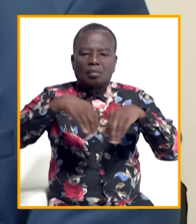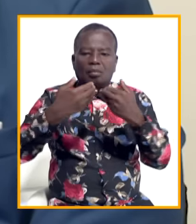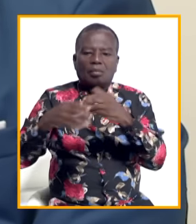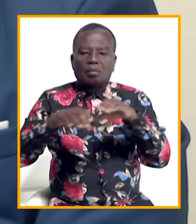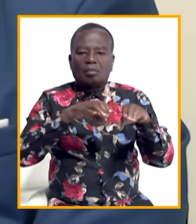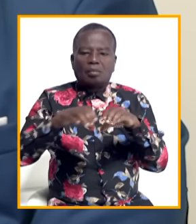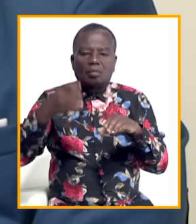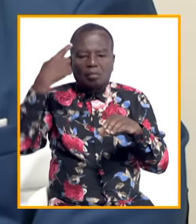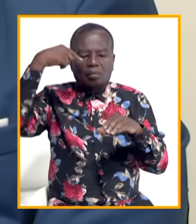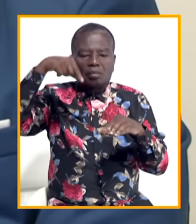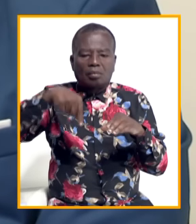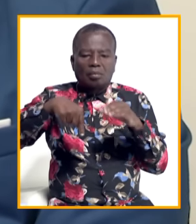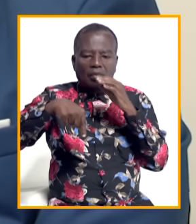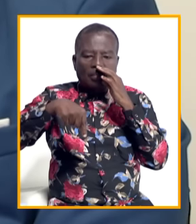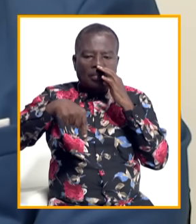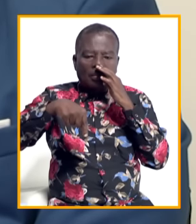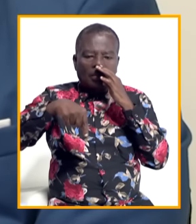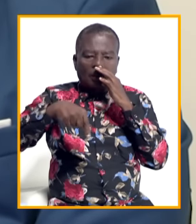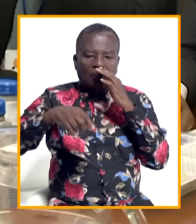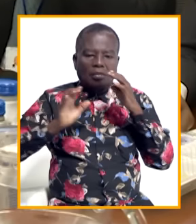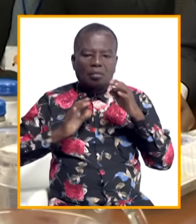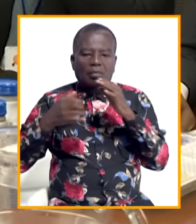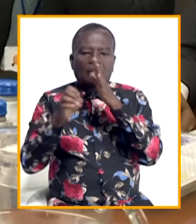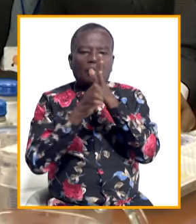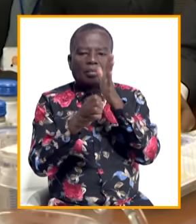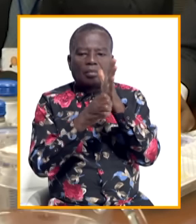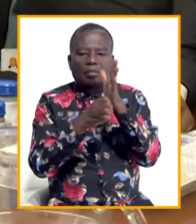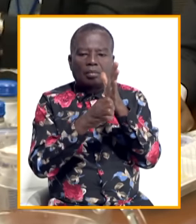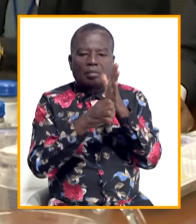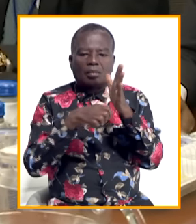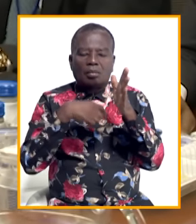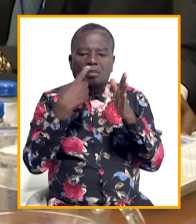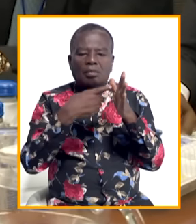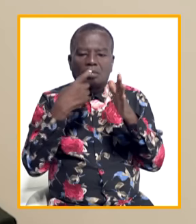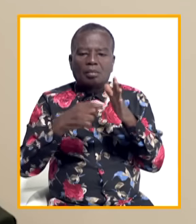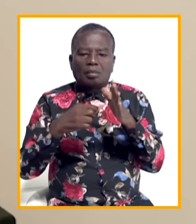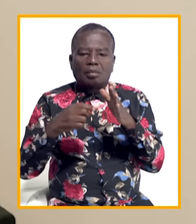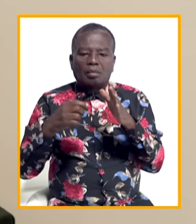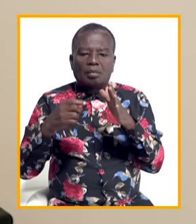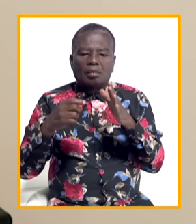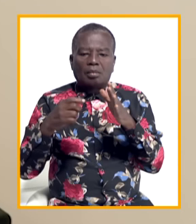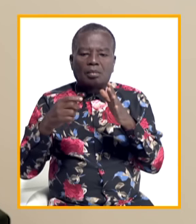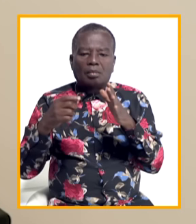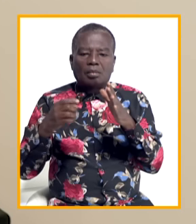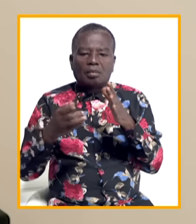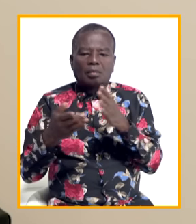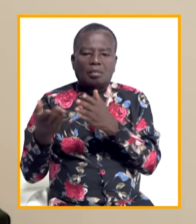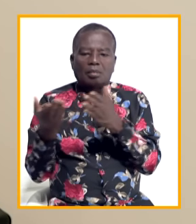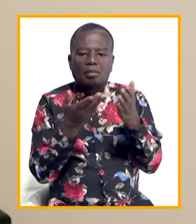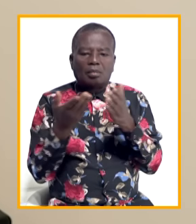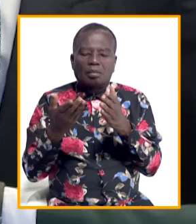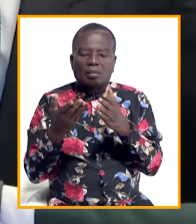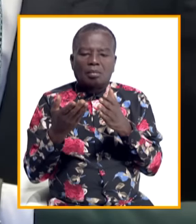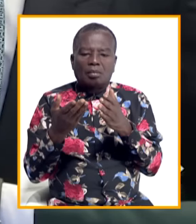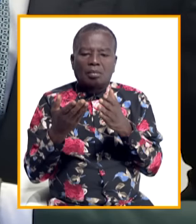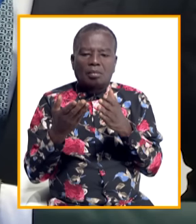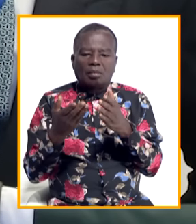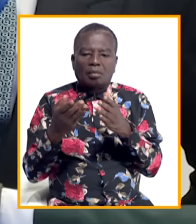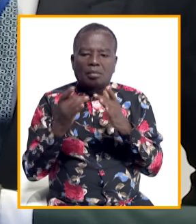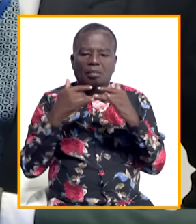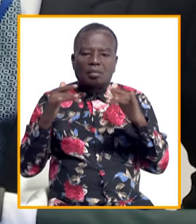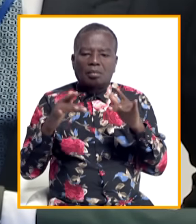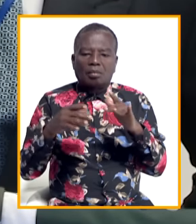faire pour que notre économie, qui est dominée par le secteur informel,